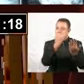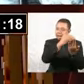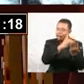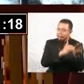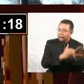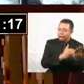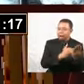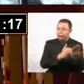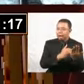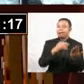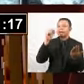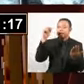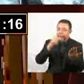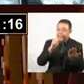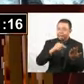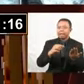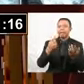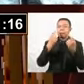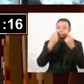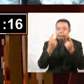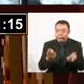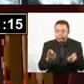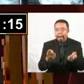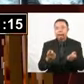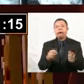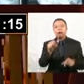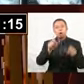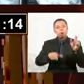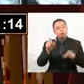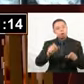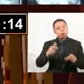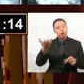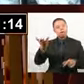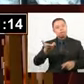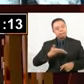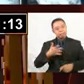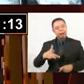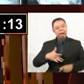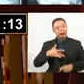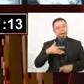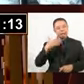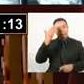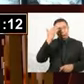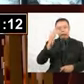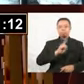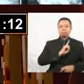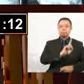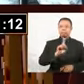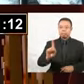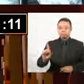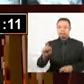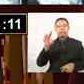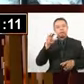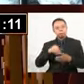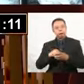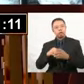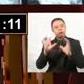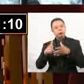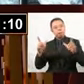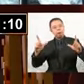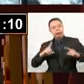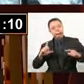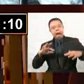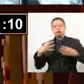Iya ini adalah kenyataan yang dialami oleh setiap warga baik kelas atas maupun bawah